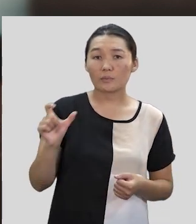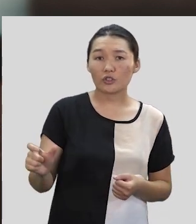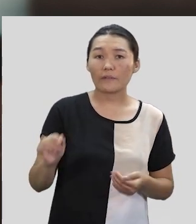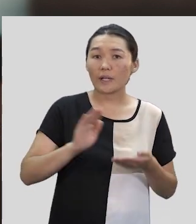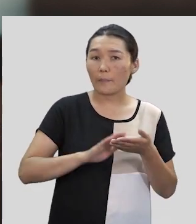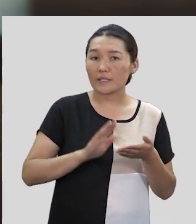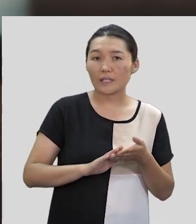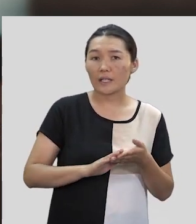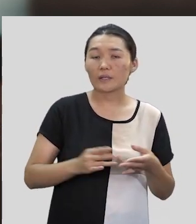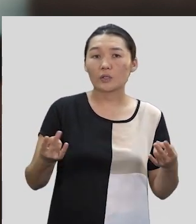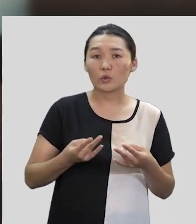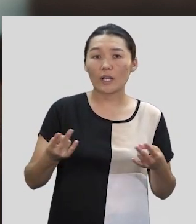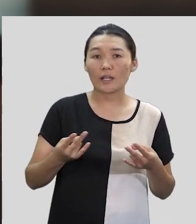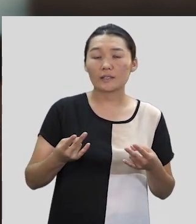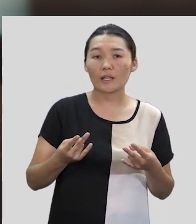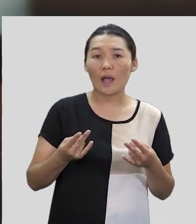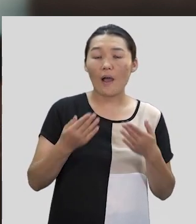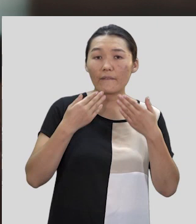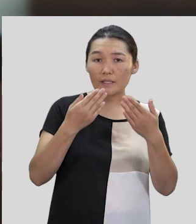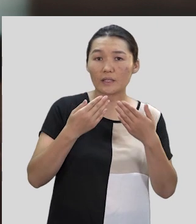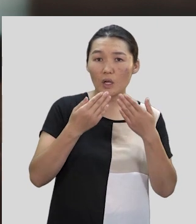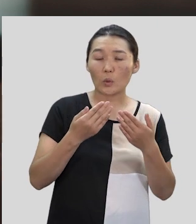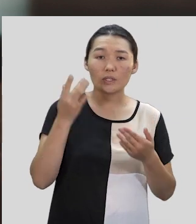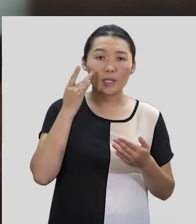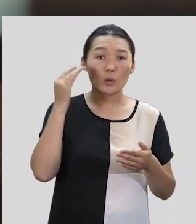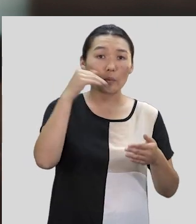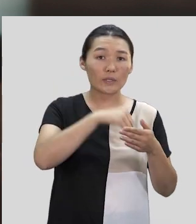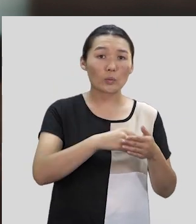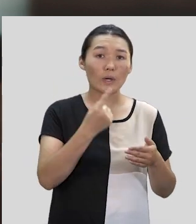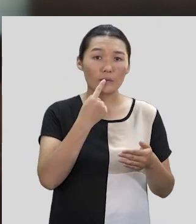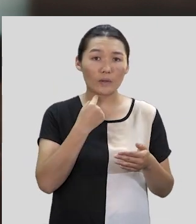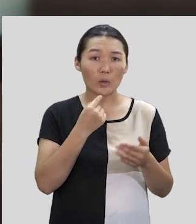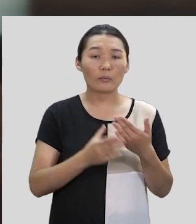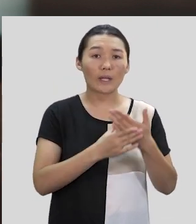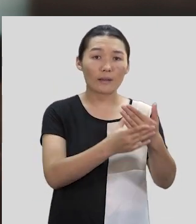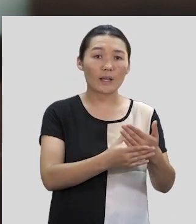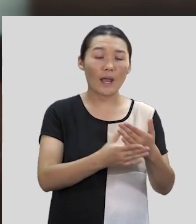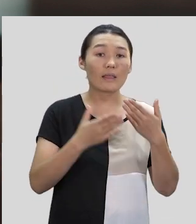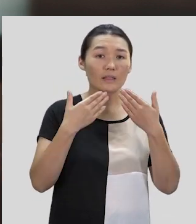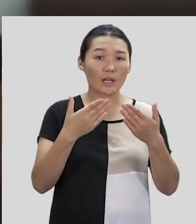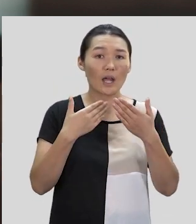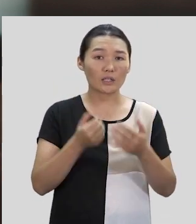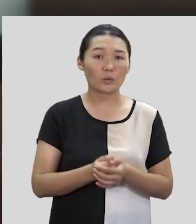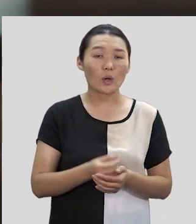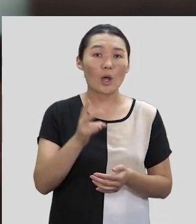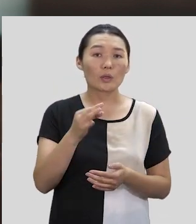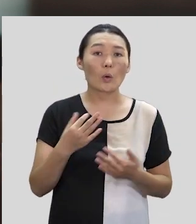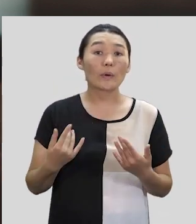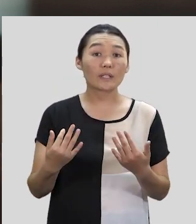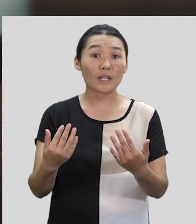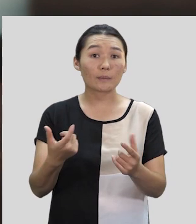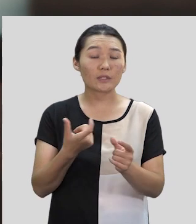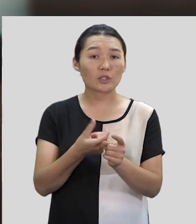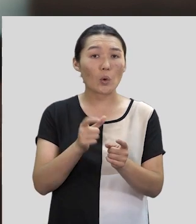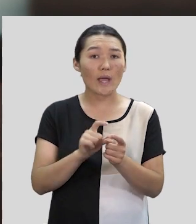нуждается в кислороде который поступает в кровь благодаря дыханию но потребностью эта